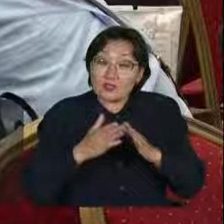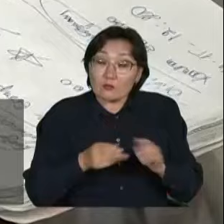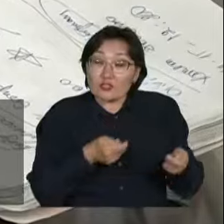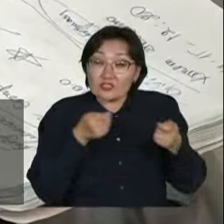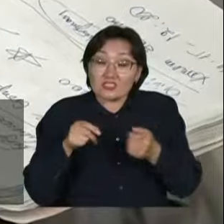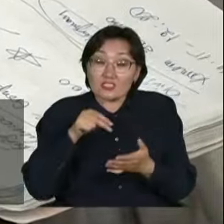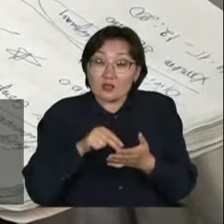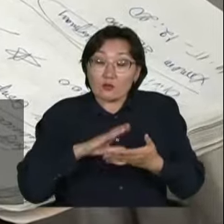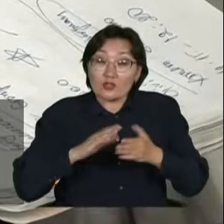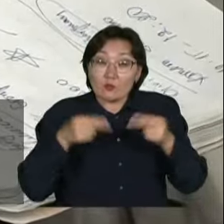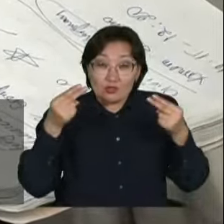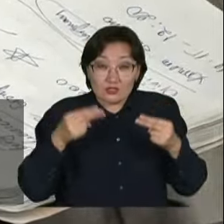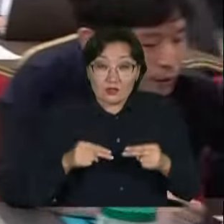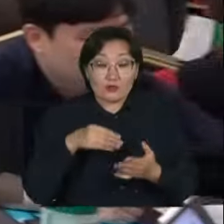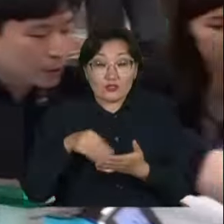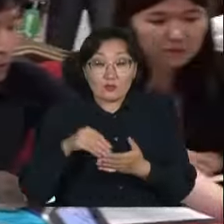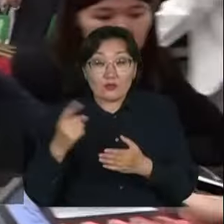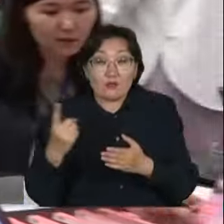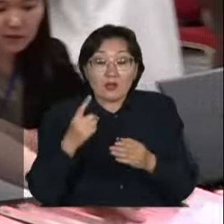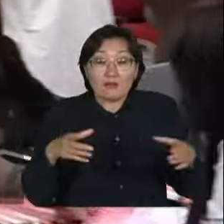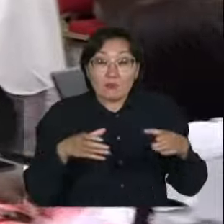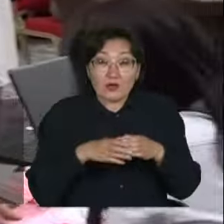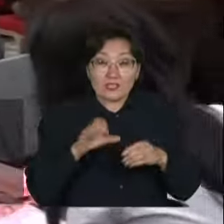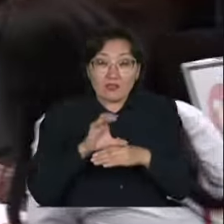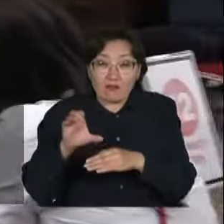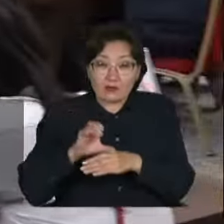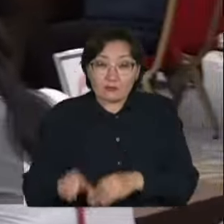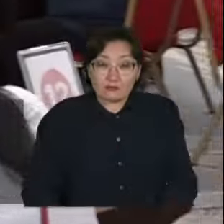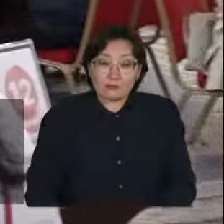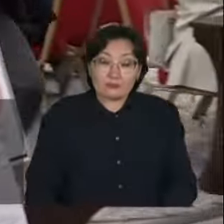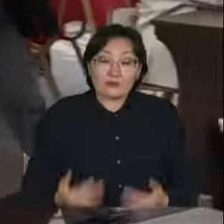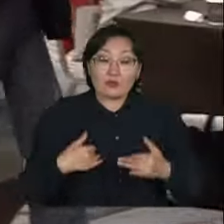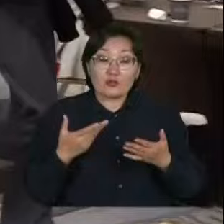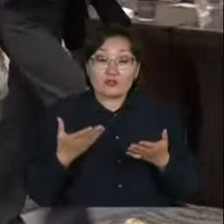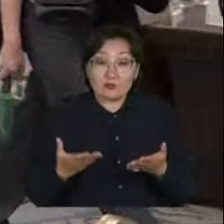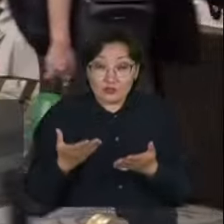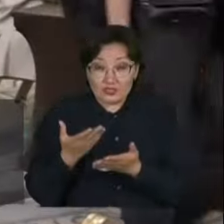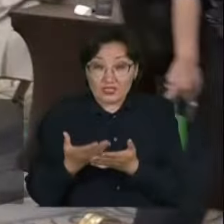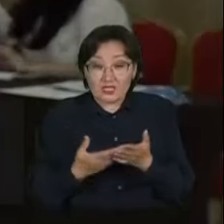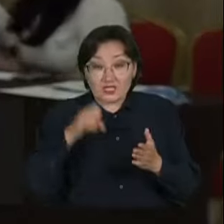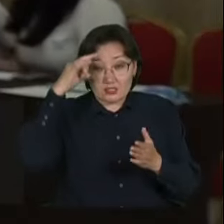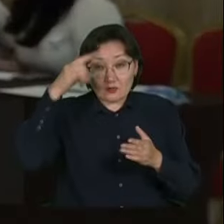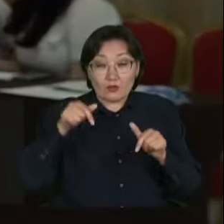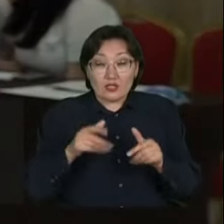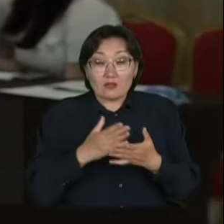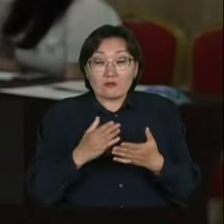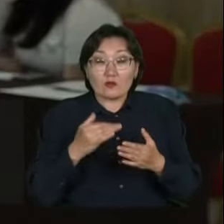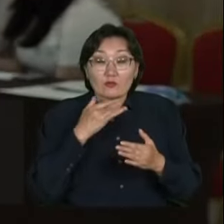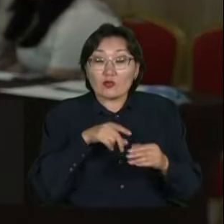поставок, цены, заключить договоры и приобрести первые партии товара. Мы уже представлены в небольшом количестве в Казахстане, в основном в